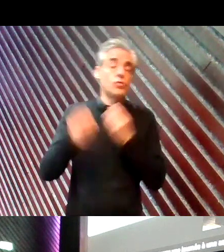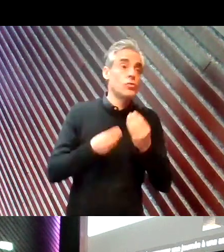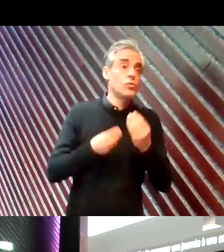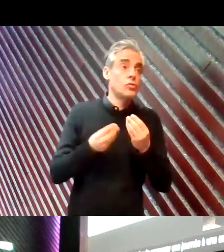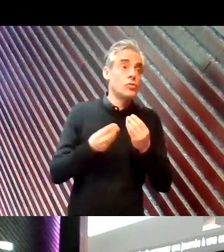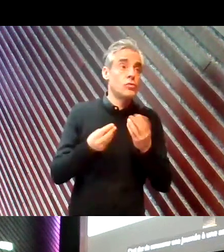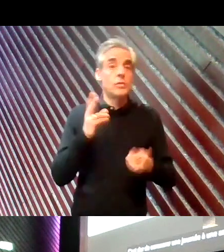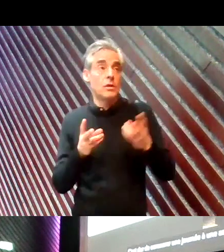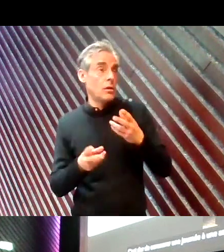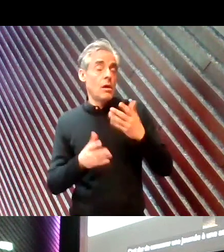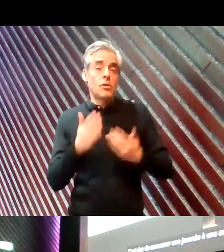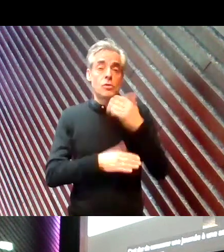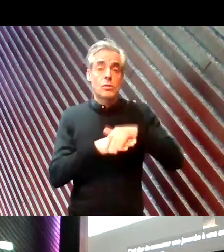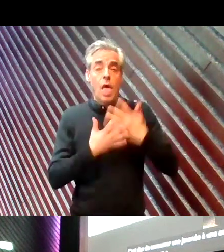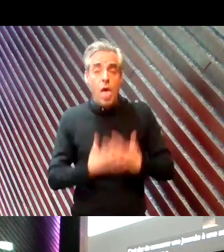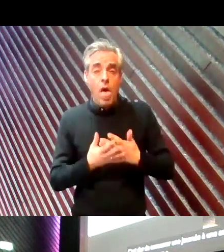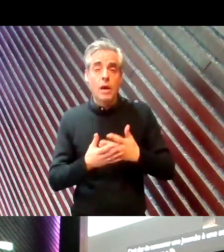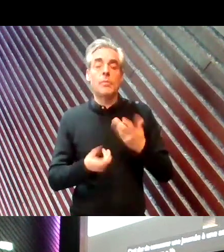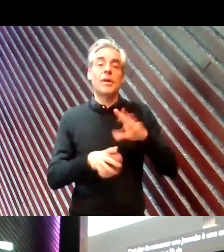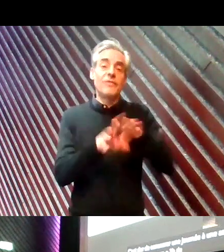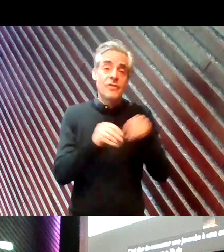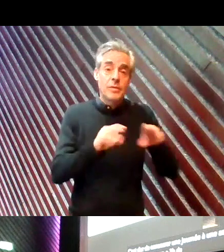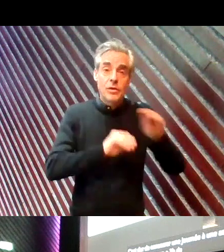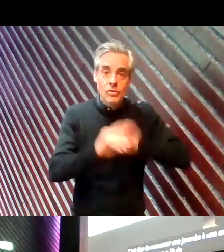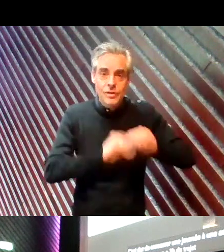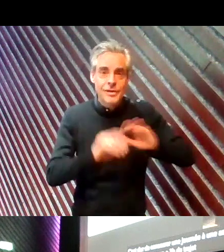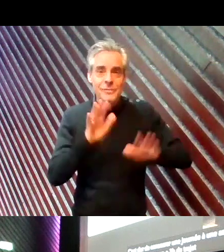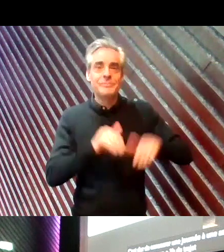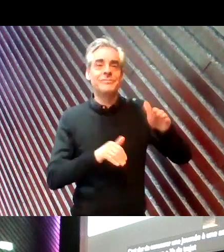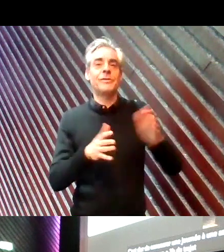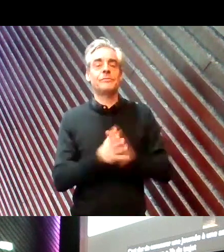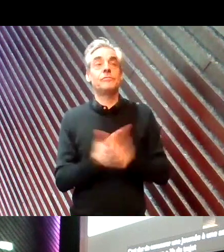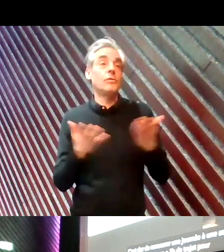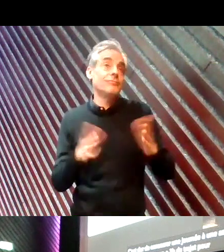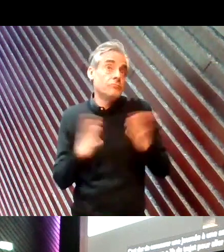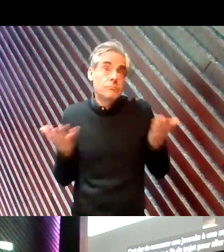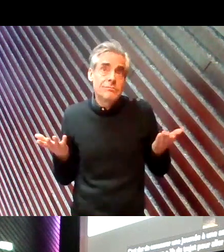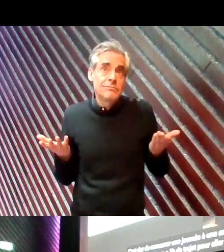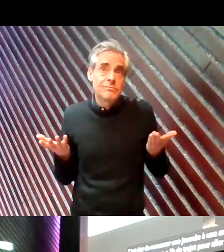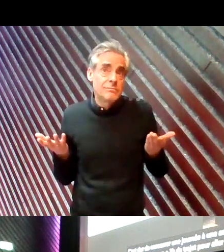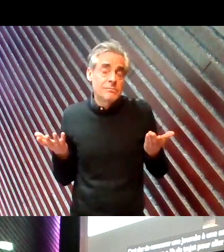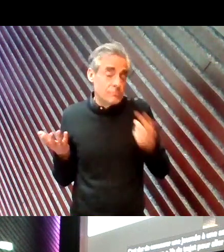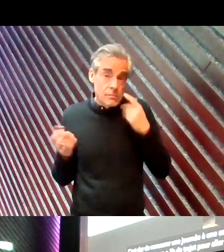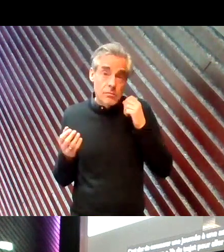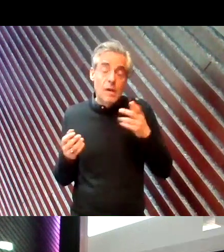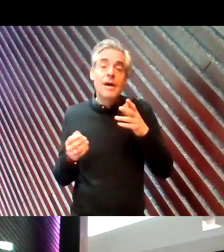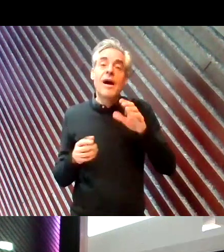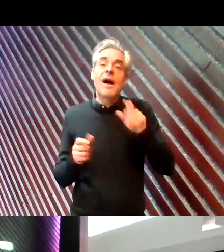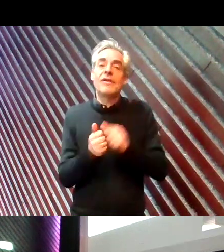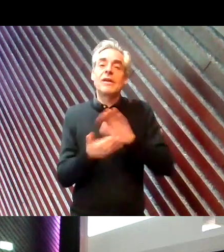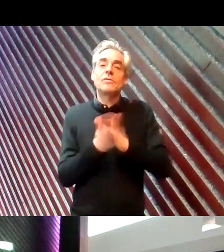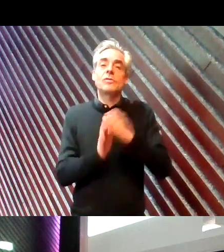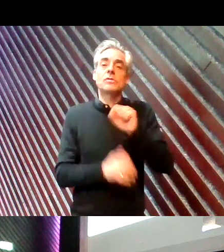'on fait une grosse journée, parce qu'on a une famille à laquelle il faut se couper, en fait, tout simplement. Et donc, avec ce truc-cours,